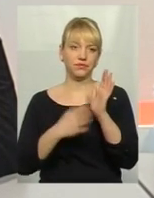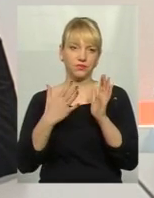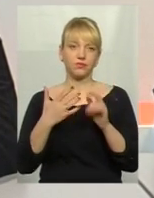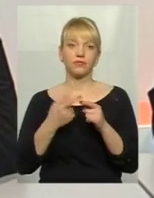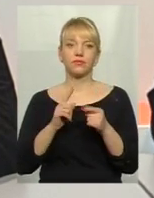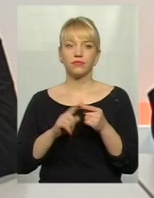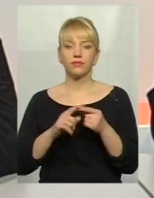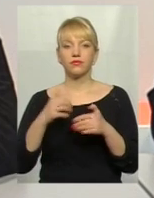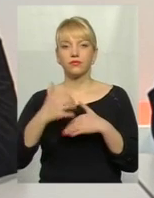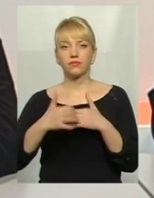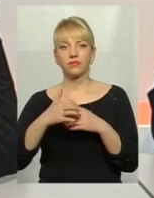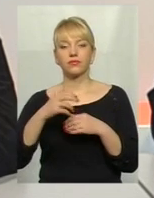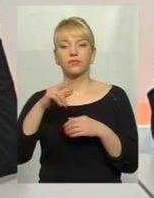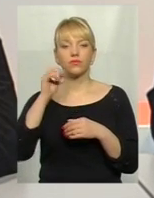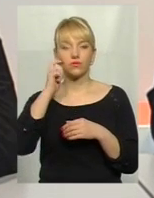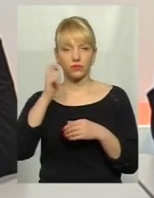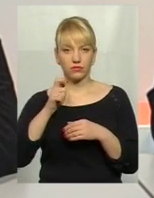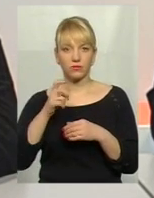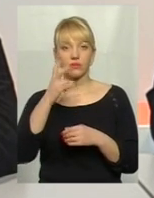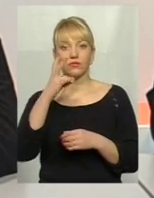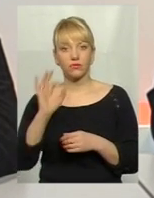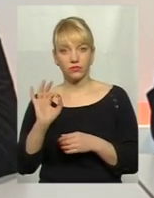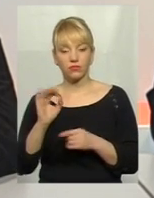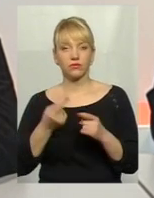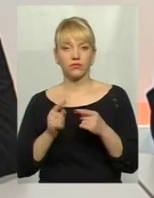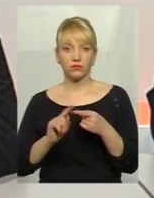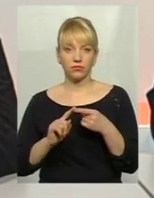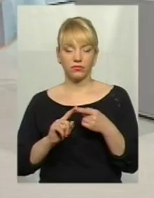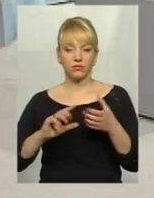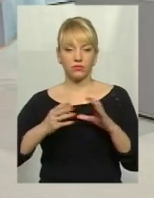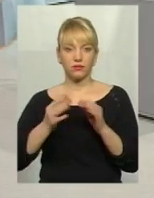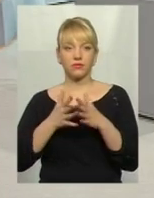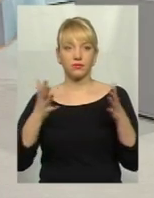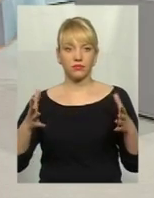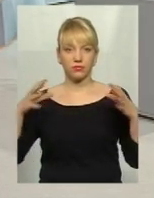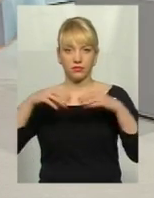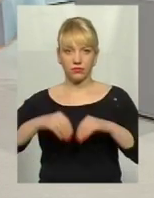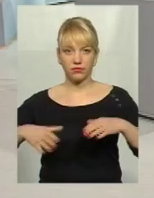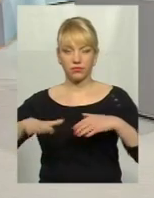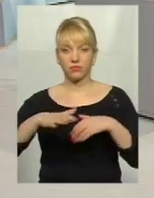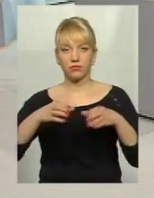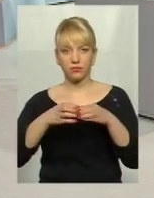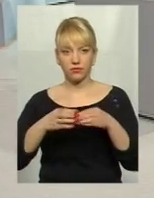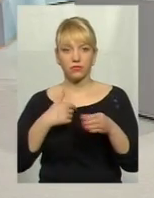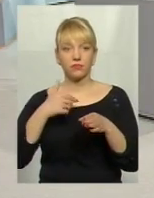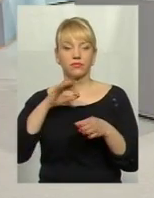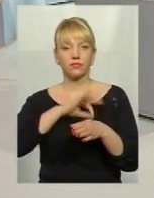рівні середнього показника по Україні, насправді. Але з цієї суми... Більшість об'єднаних тергромад використала кошти